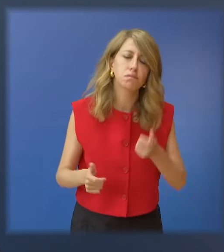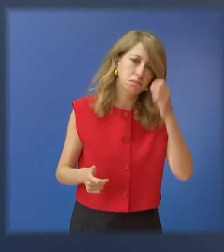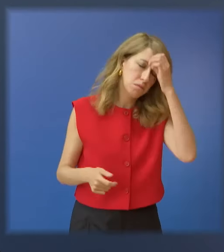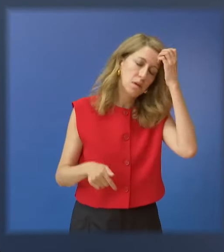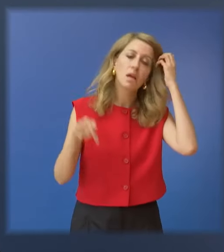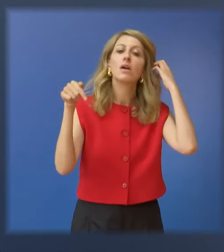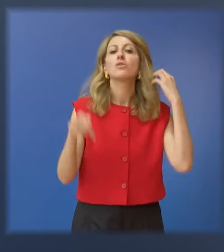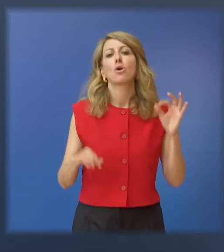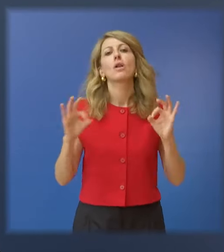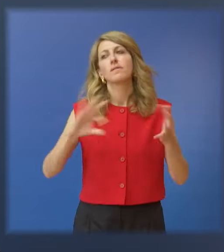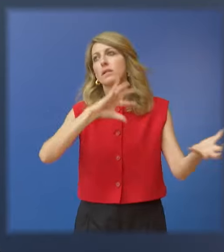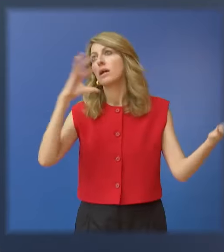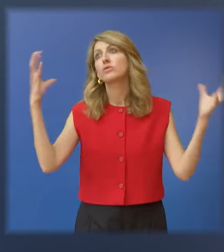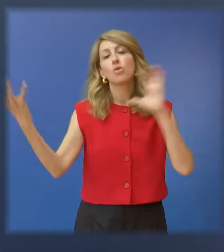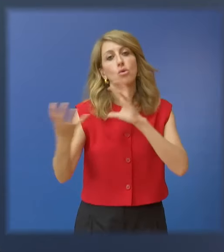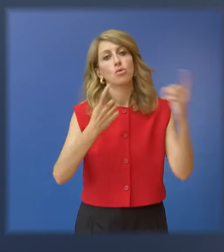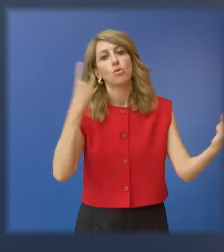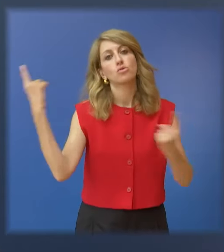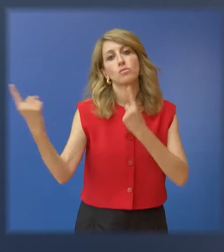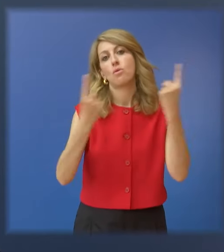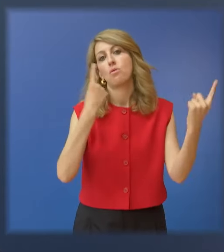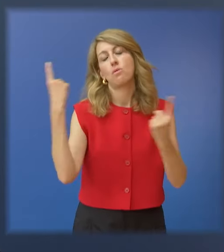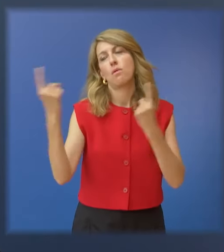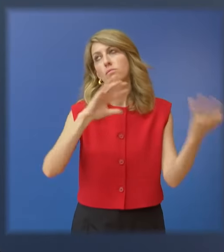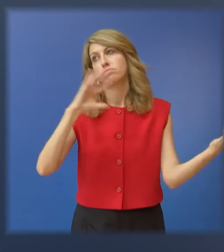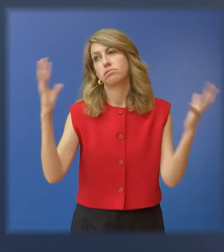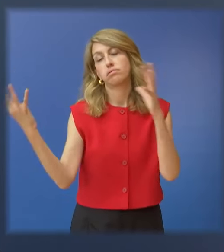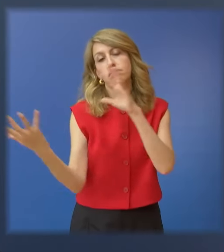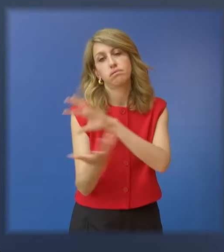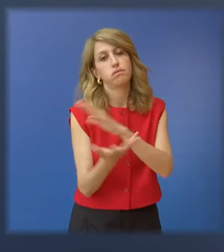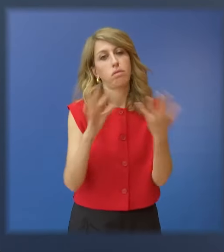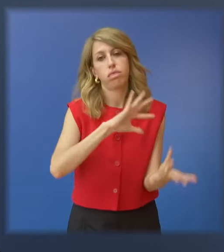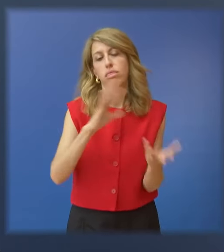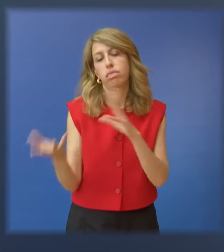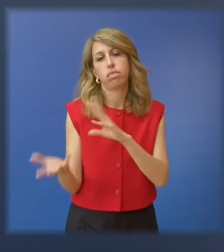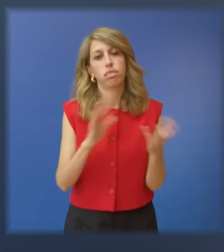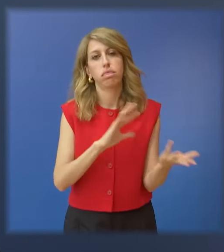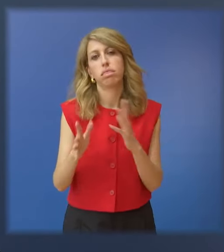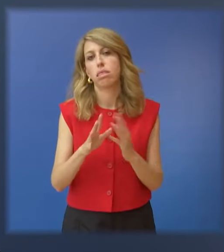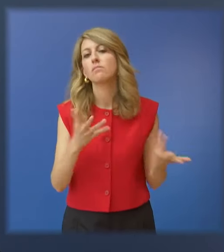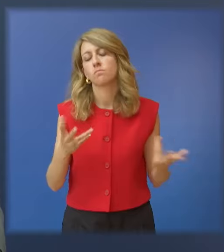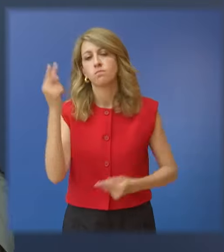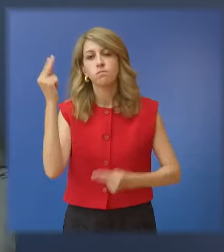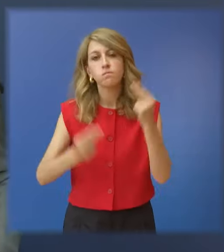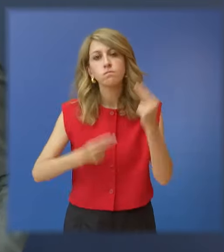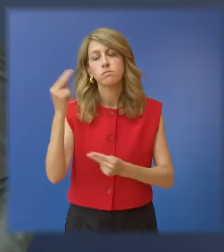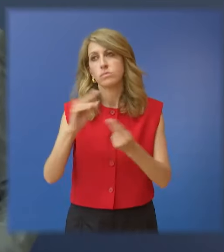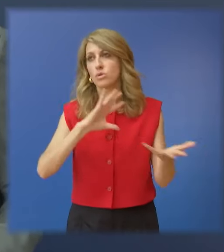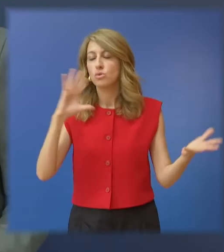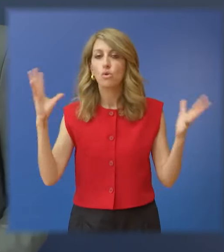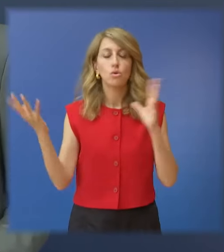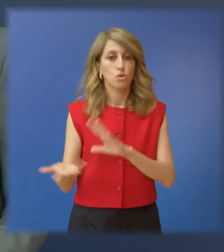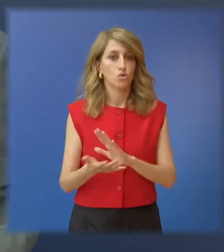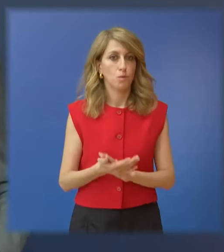το το βιώνουμε στην πράξη και το τρίτο ε με αφορμή την ερώτησή σας είναι ότι το πολύ πιο αυστηρό νομοθετικό